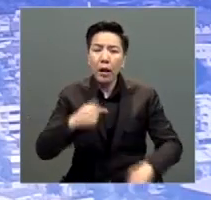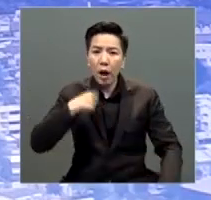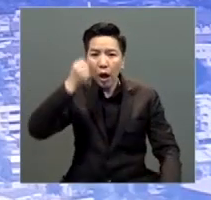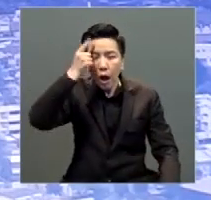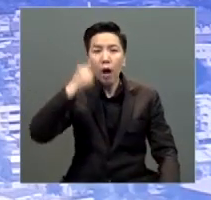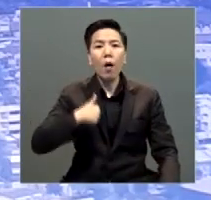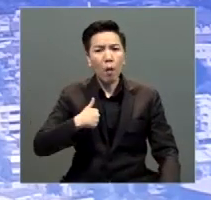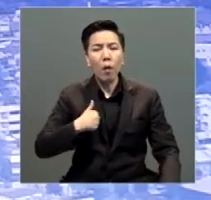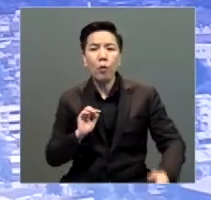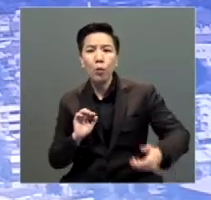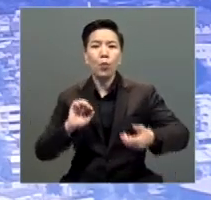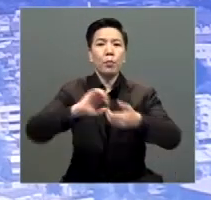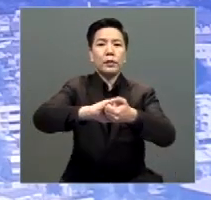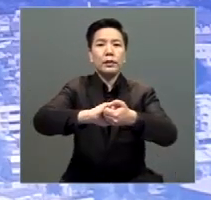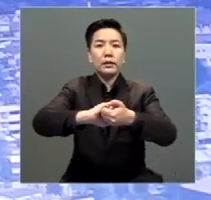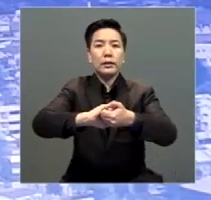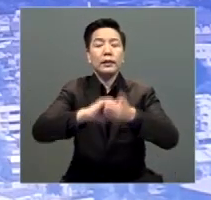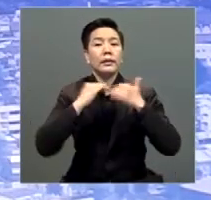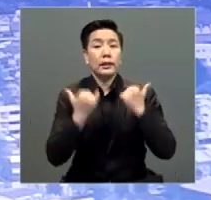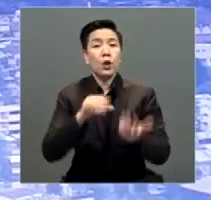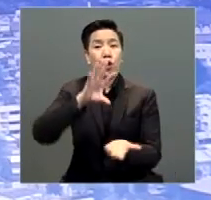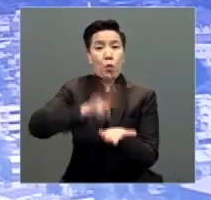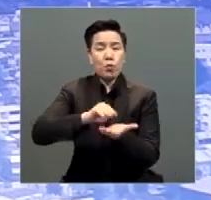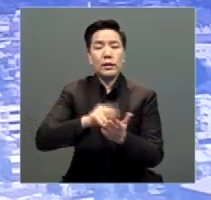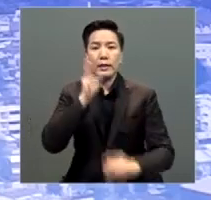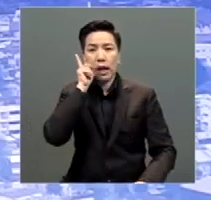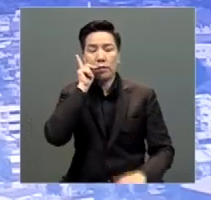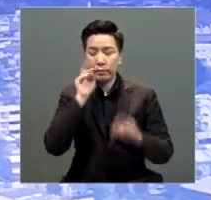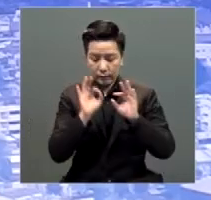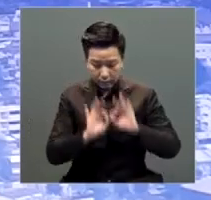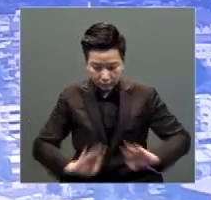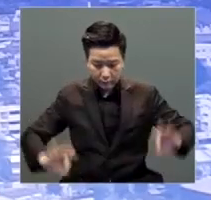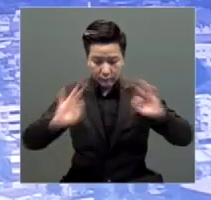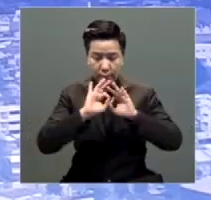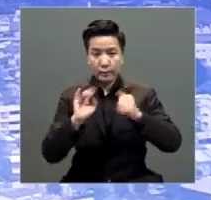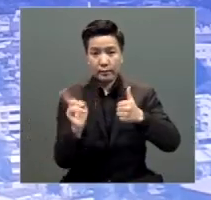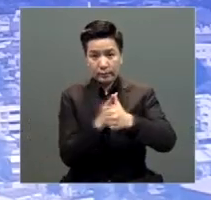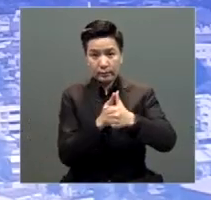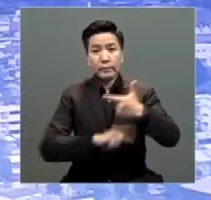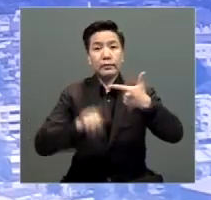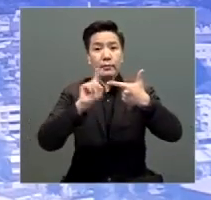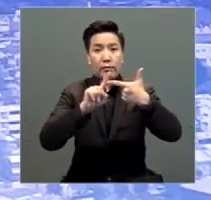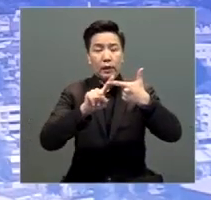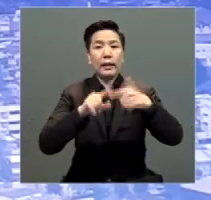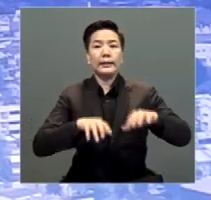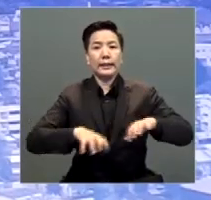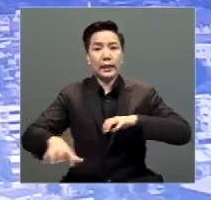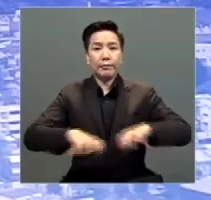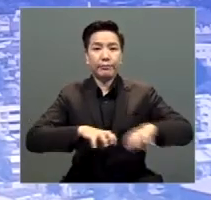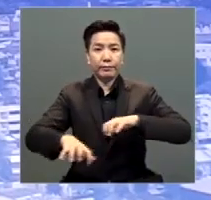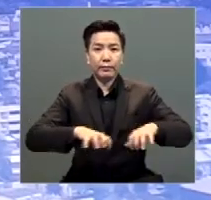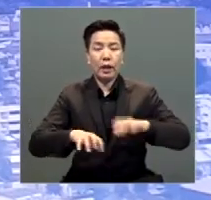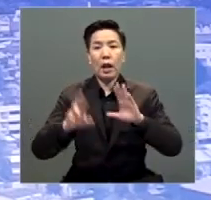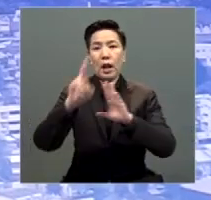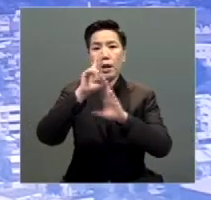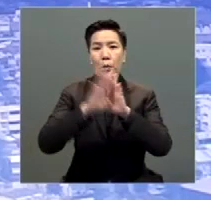มือกันนะครับเพราะฉะนั้นข้อมูลข่าวสารนี่มีความสำคัญอันที่สองคือเรื่องของระบบบริหารจัดการที่เกิดขึ้นตั้ง